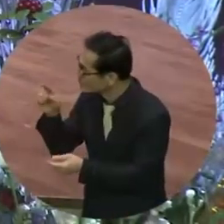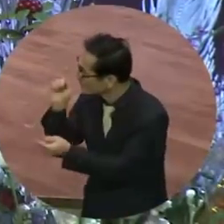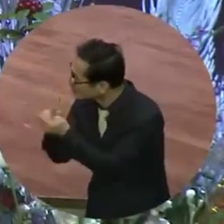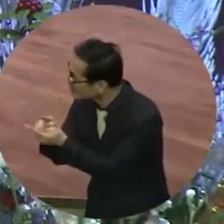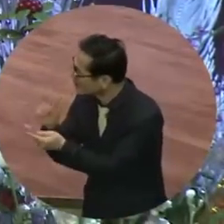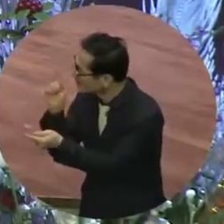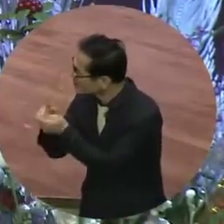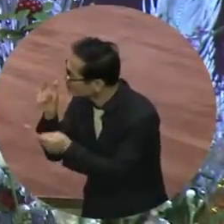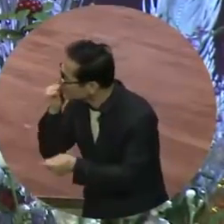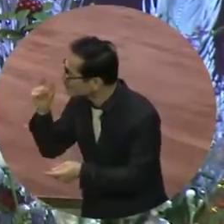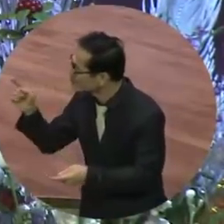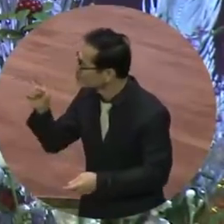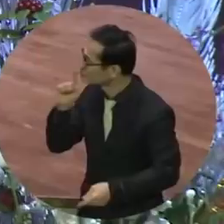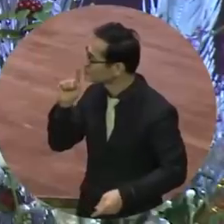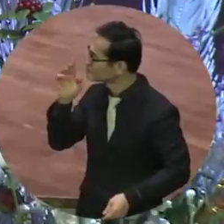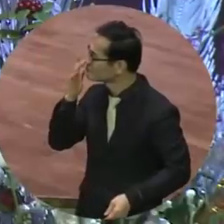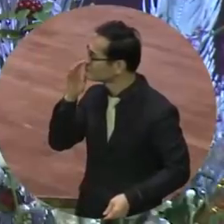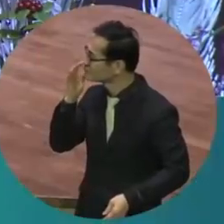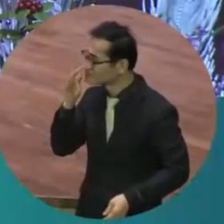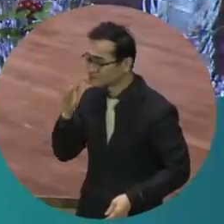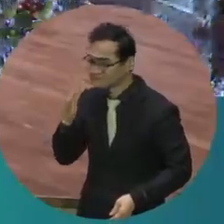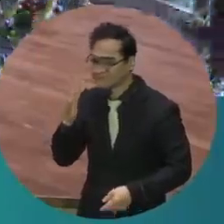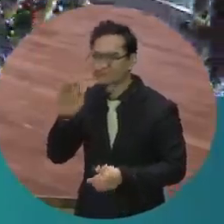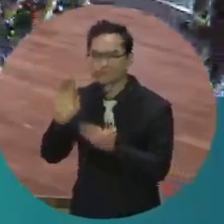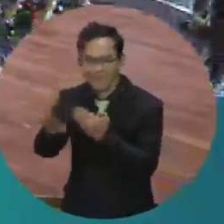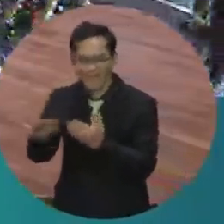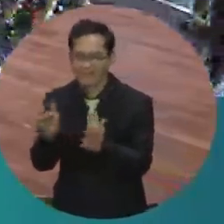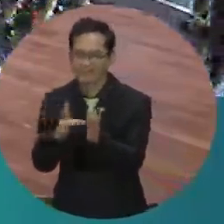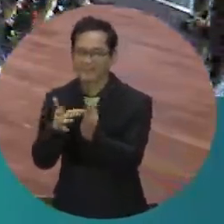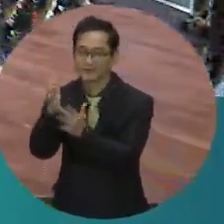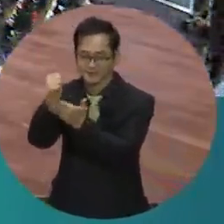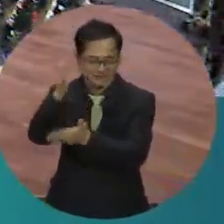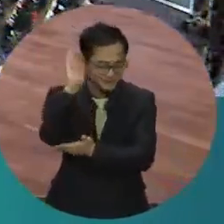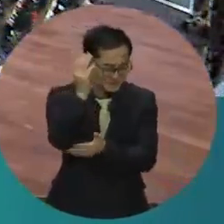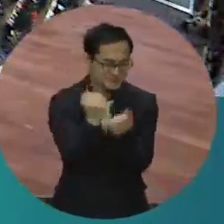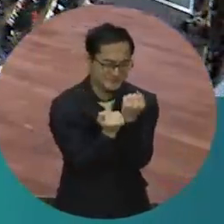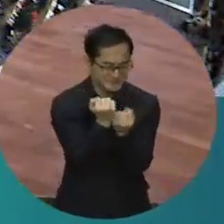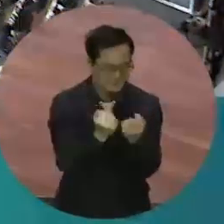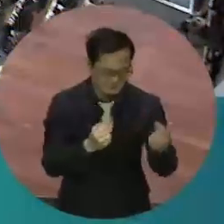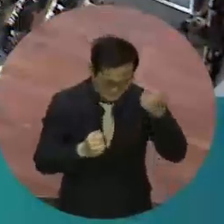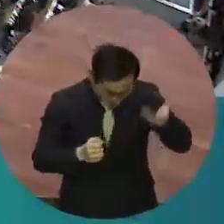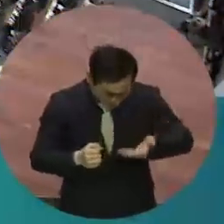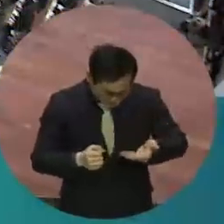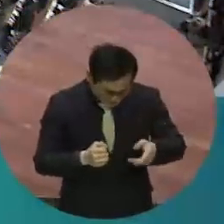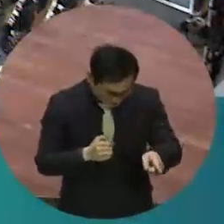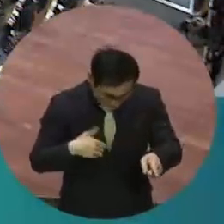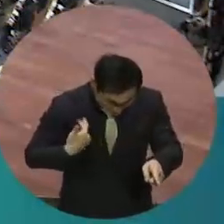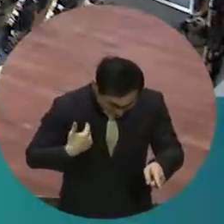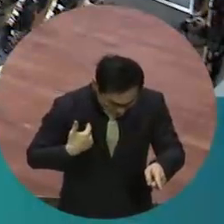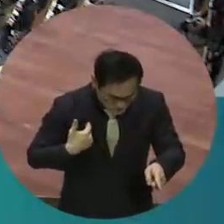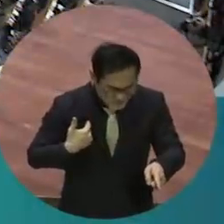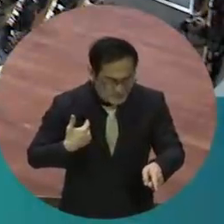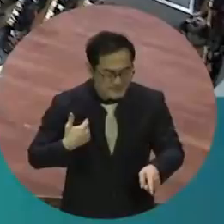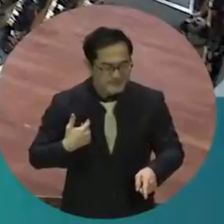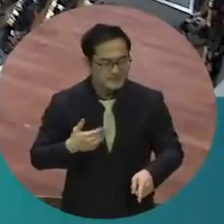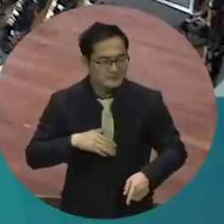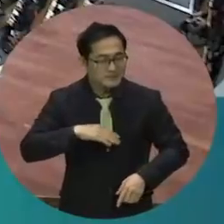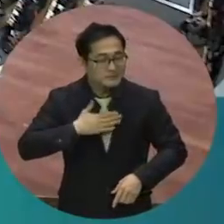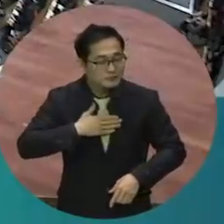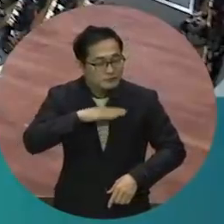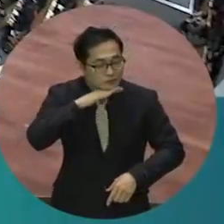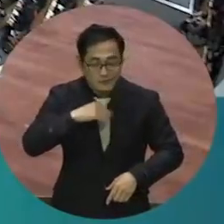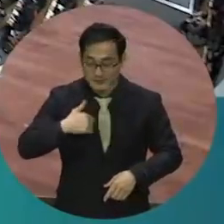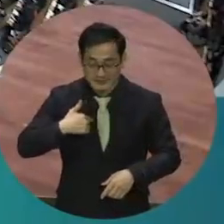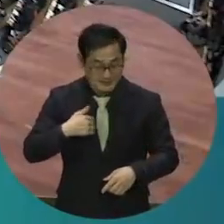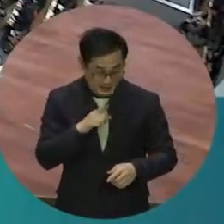구체적으로 말씀하십니다. 19절입니다. 예수께서 그 묻고자 함을 아시고 이르시되 내 말이 조금 있으면